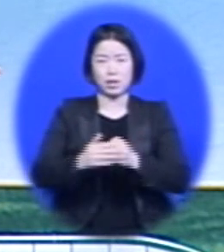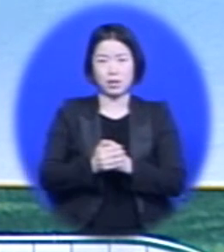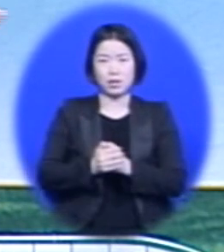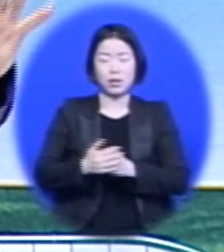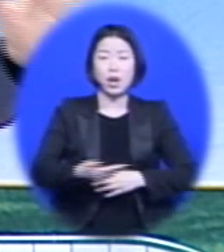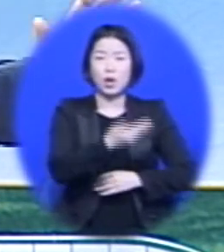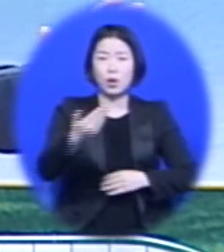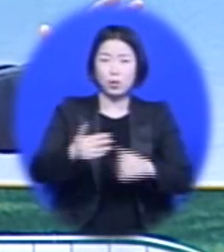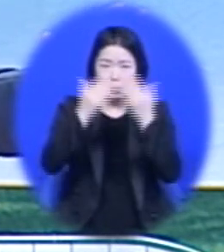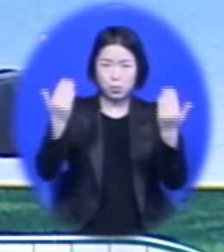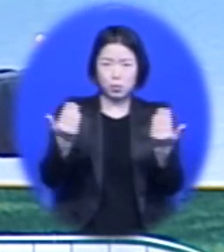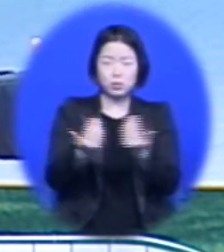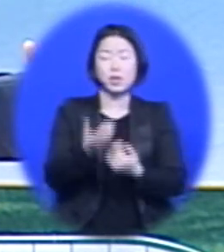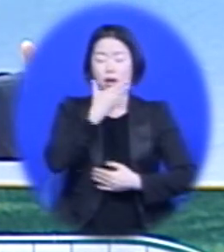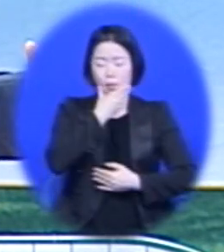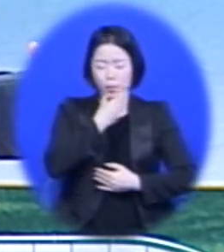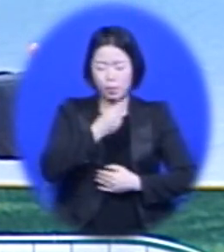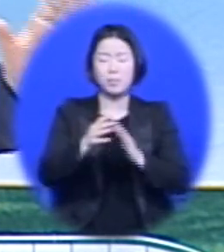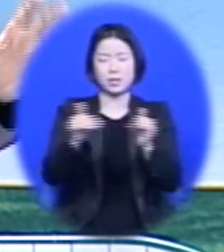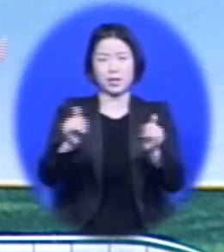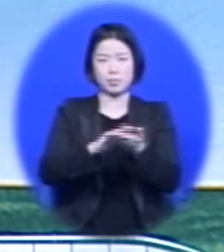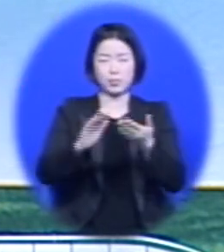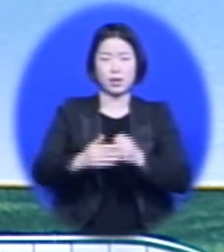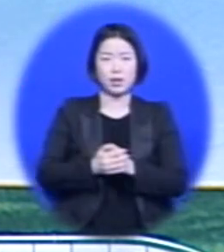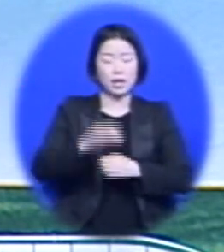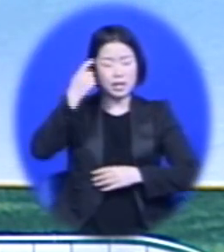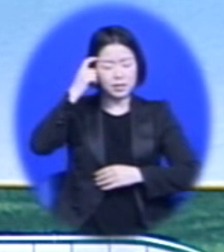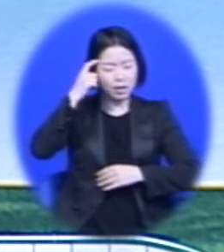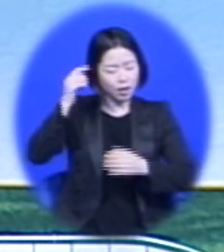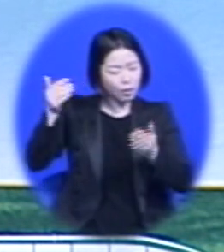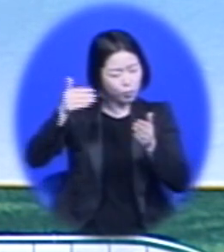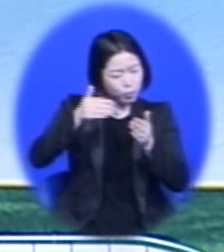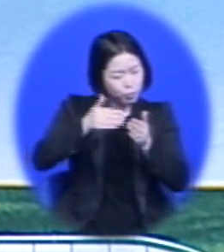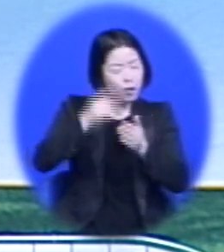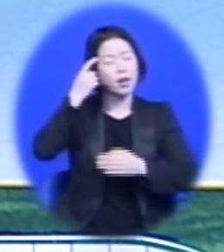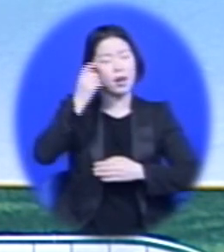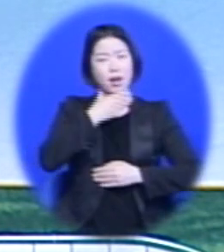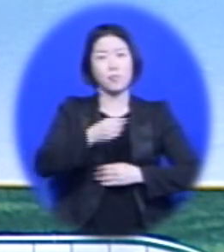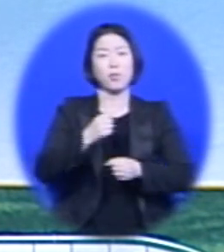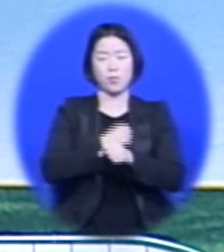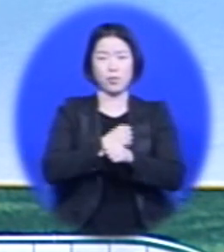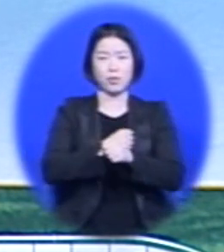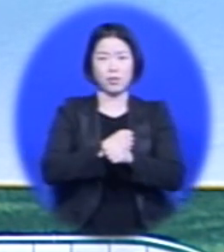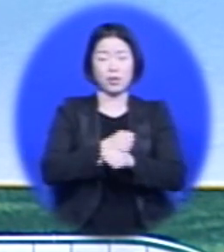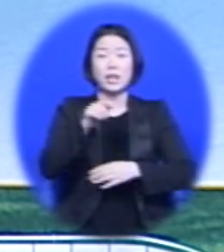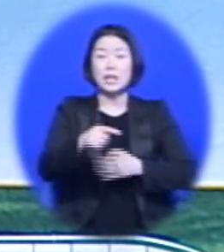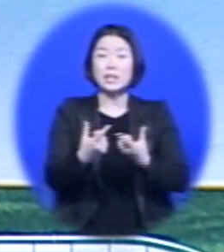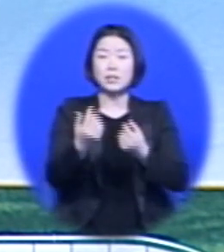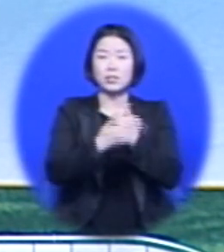여러분 모두는 정말 행복한 사람입니다. 생각할수록 행복한 사람입니다. 이런 은혜를 받고